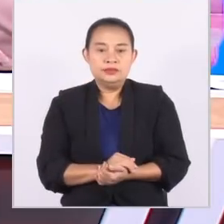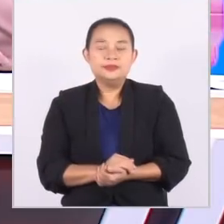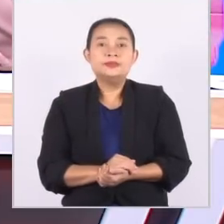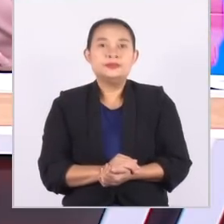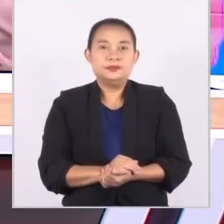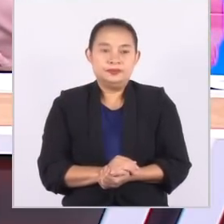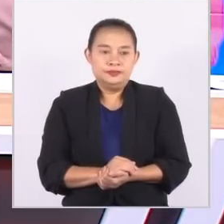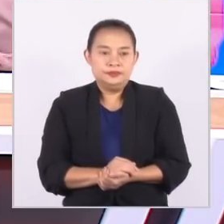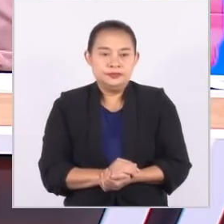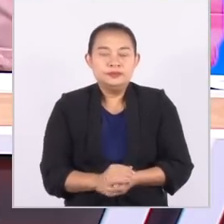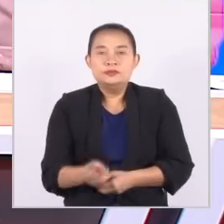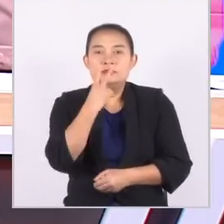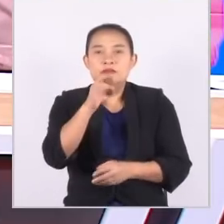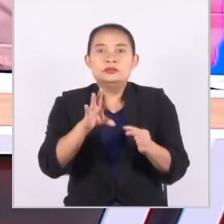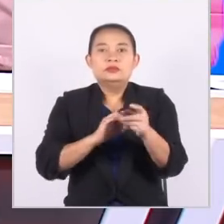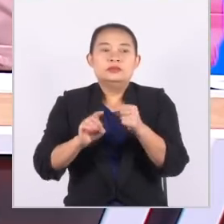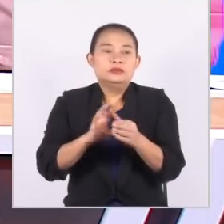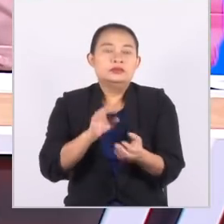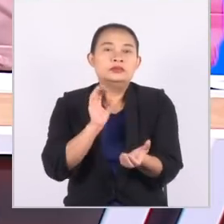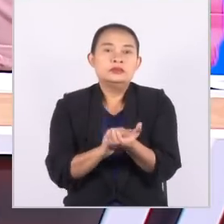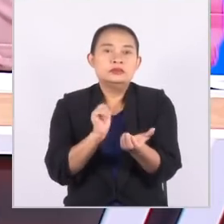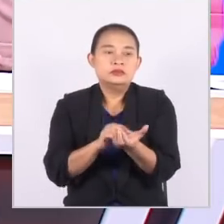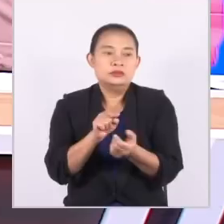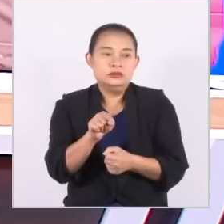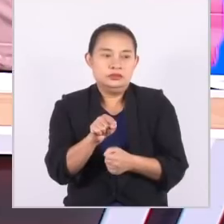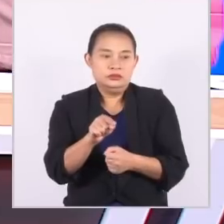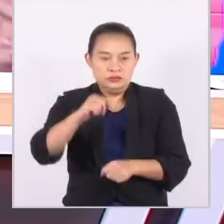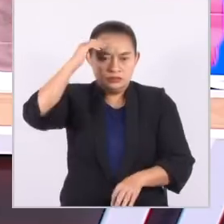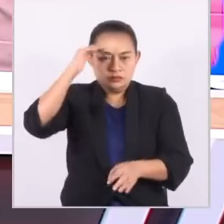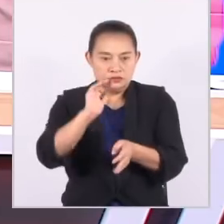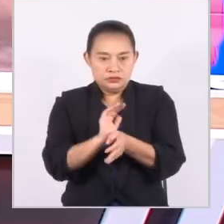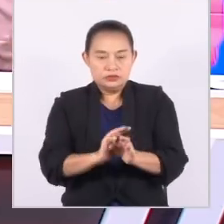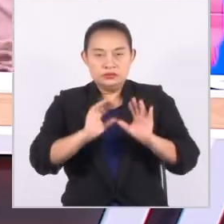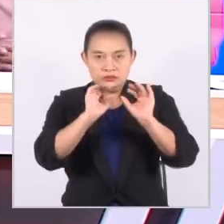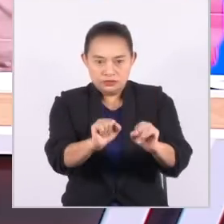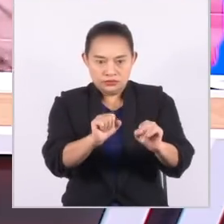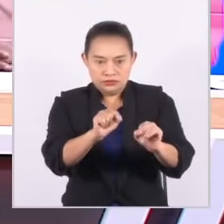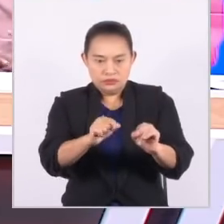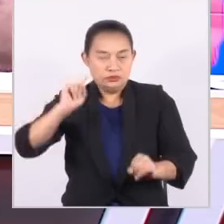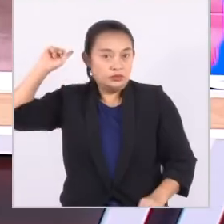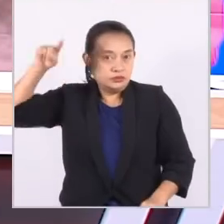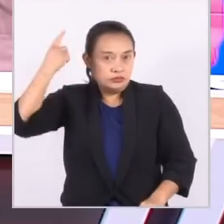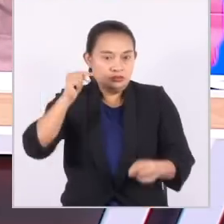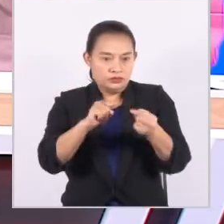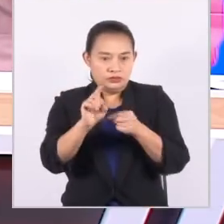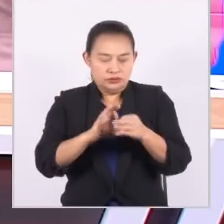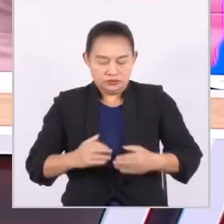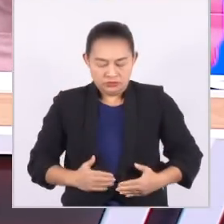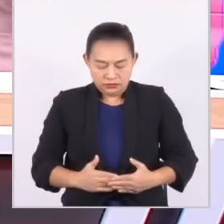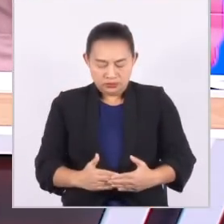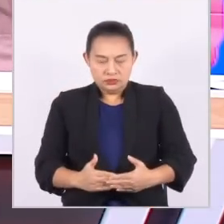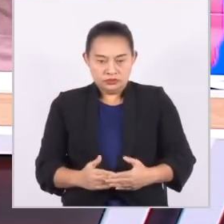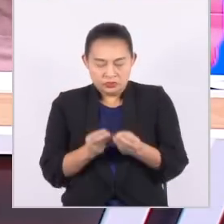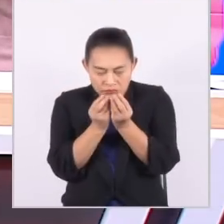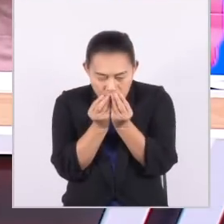ตุนี้เกิดขึ้นในวงพนันนะตำรวจเนี่ยเขาก็ไปจับนักพนันแต่มีผู้หญิงคนนึงตั้งท้องไม่รู้ว่าลุ้นไพ่